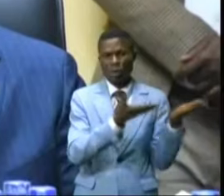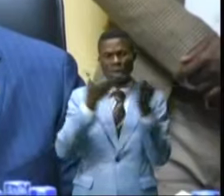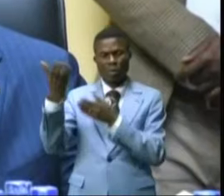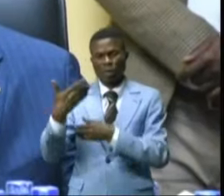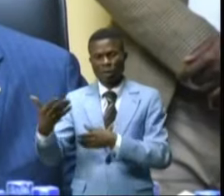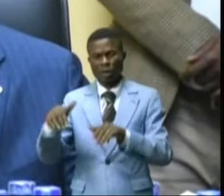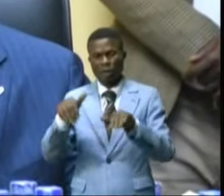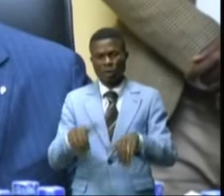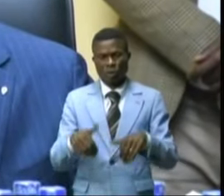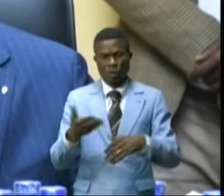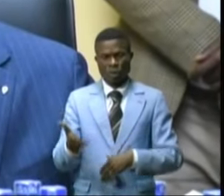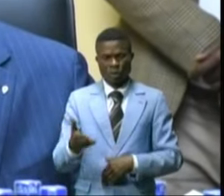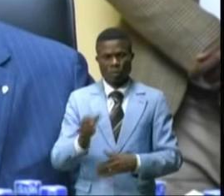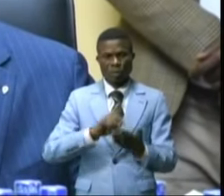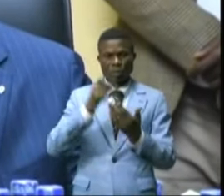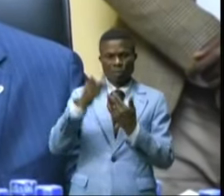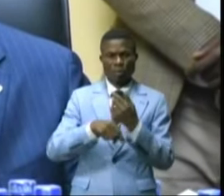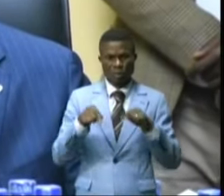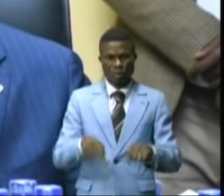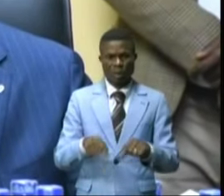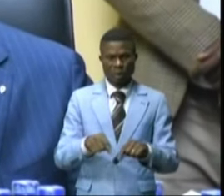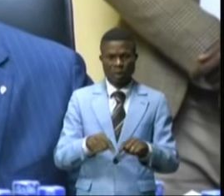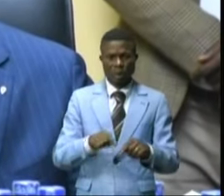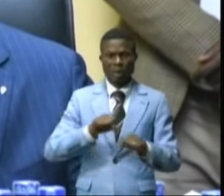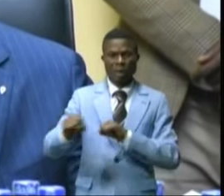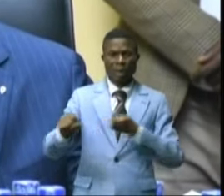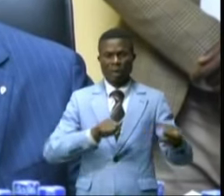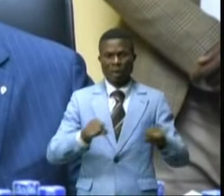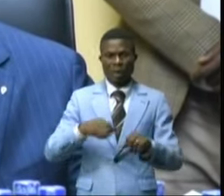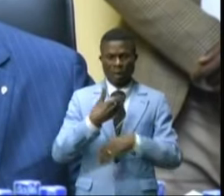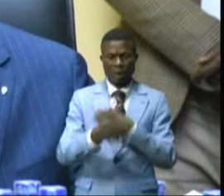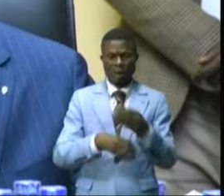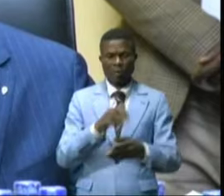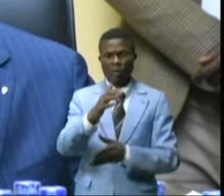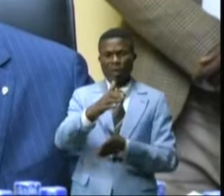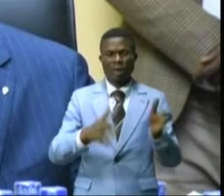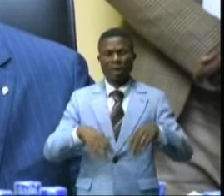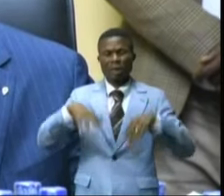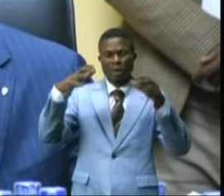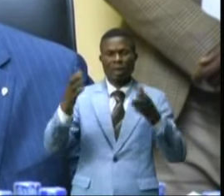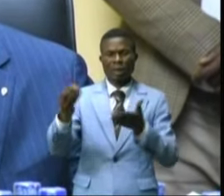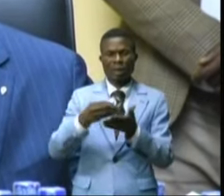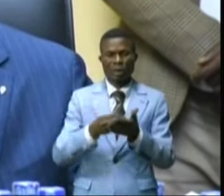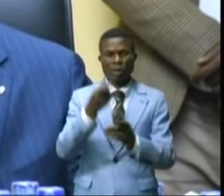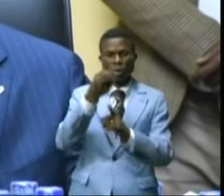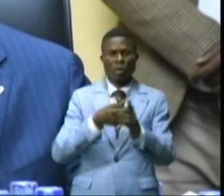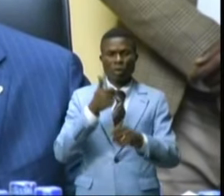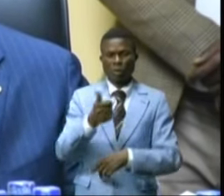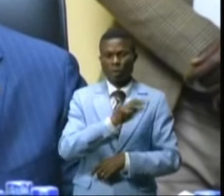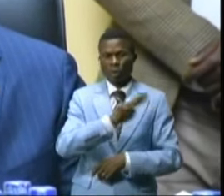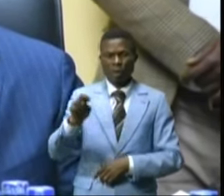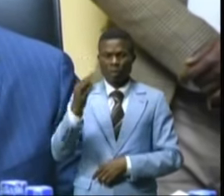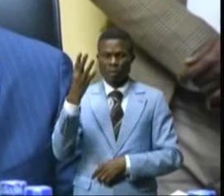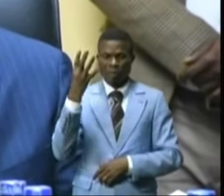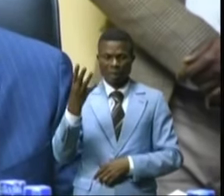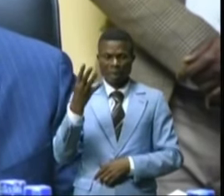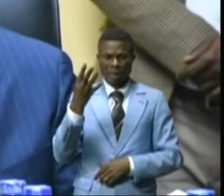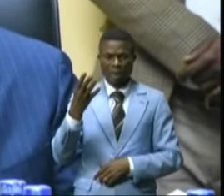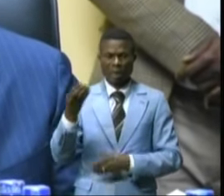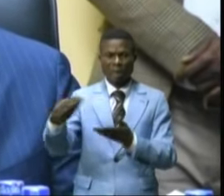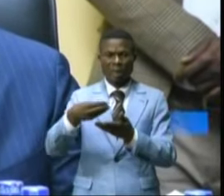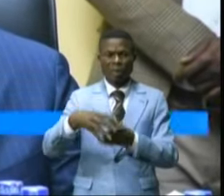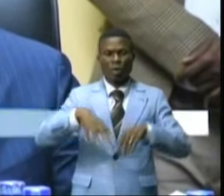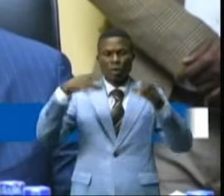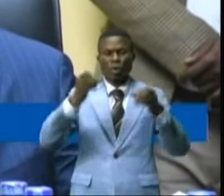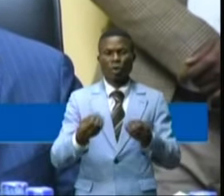exportations. L'ordre du jour prévoit l'examen de la réalisation des recettes au mois de janvier 2024 ainsi